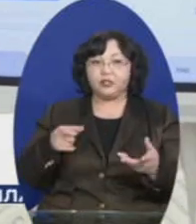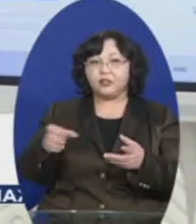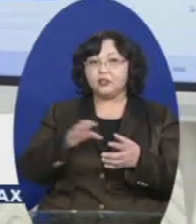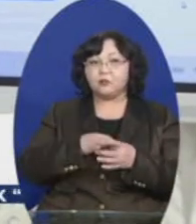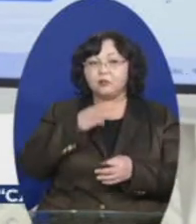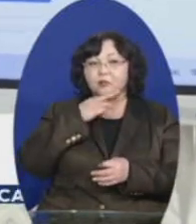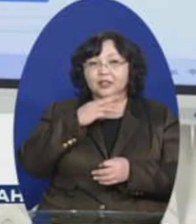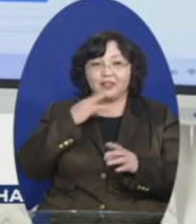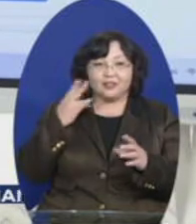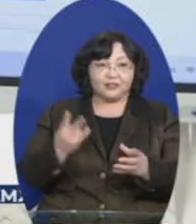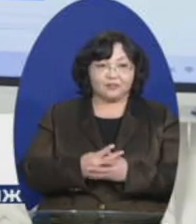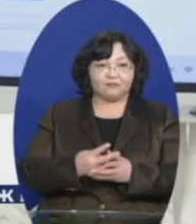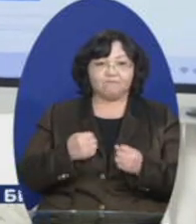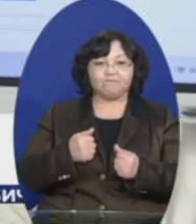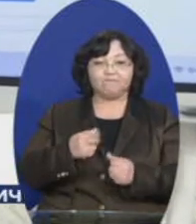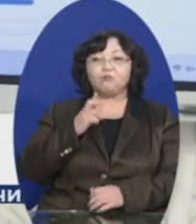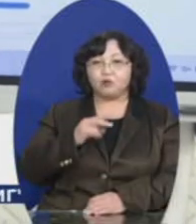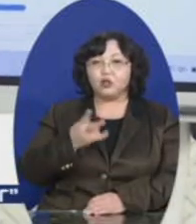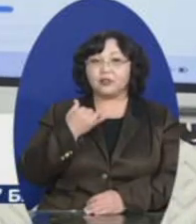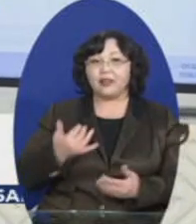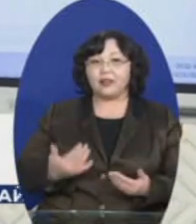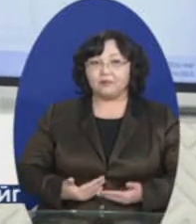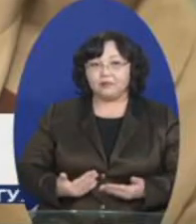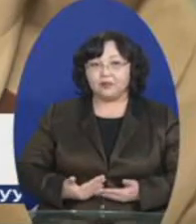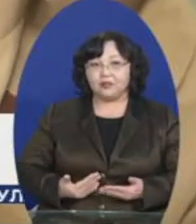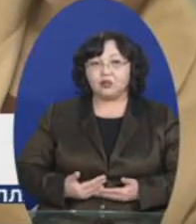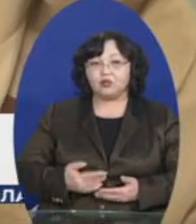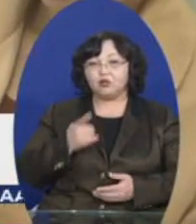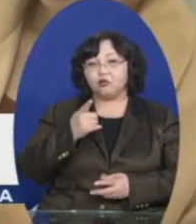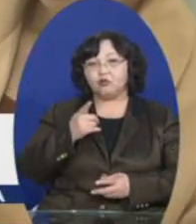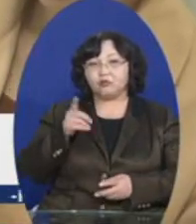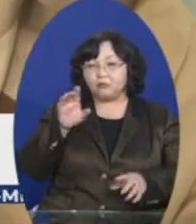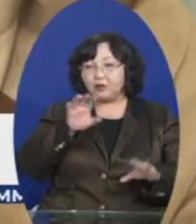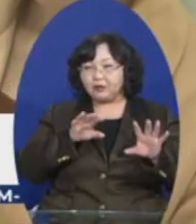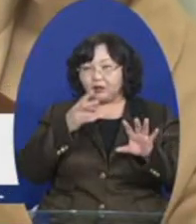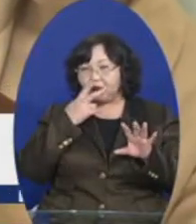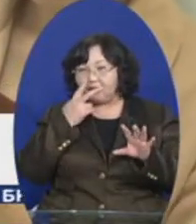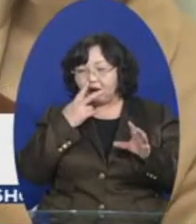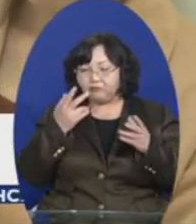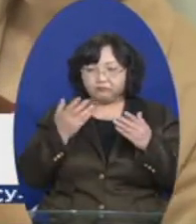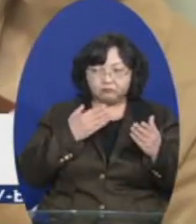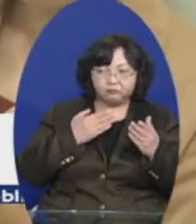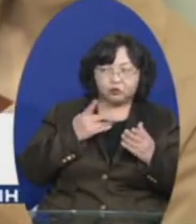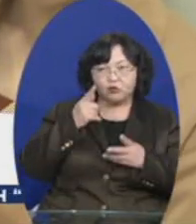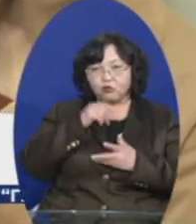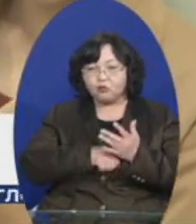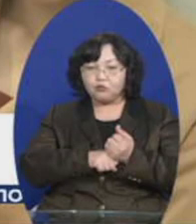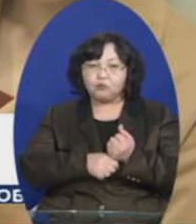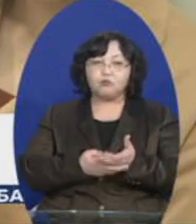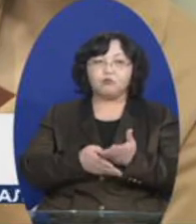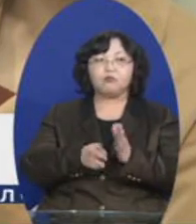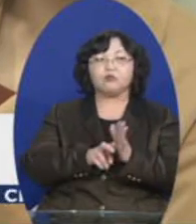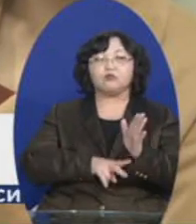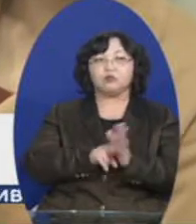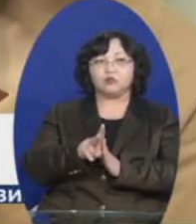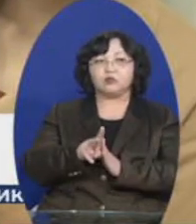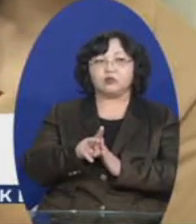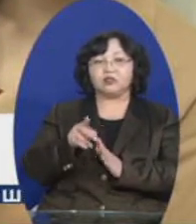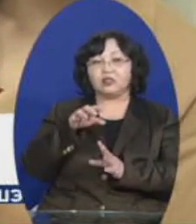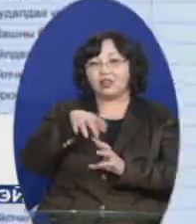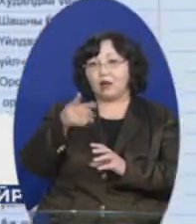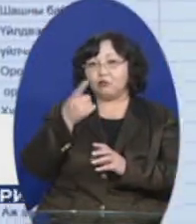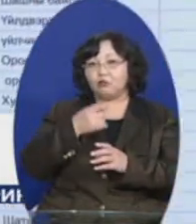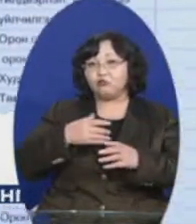нэгтгэж чадсанаар бодит байдал дээр анализ хийх, хөрөнгө оруулах боломжтой бүрдэж байна. Дэлхий дээрх хамгийн том баялаг бол мэдээлэл.